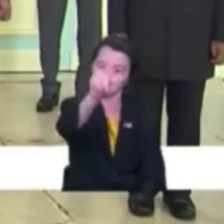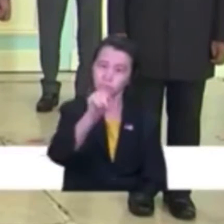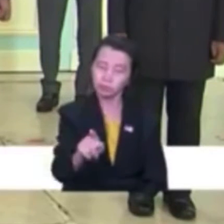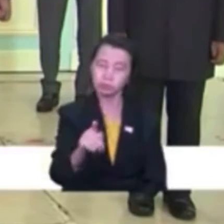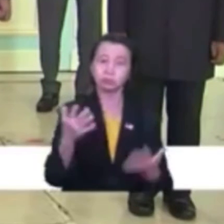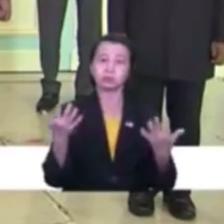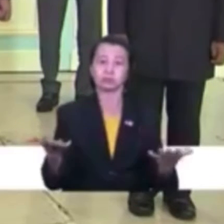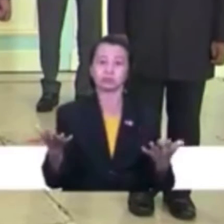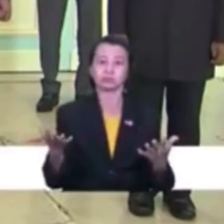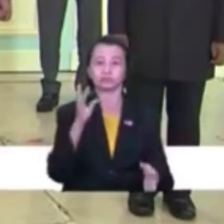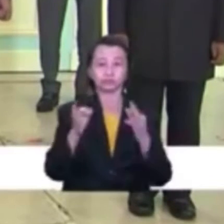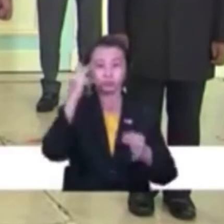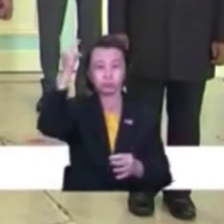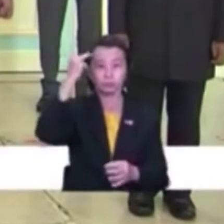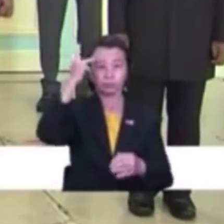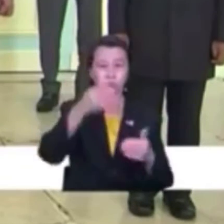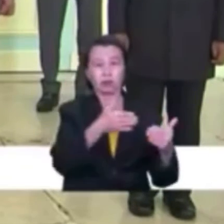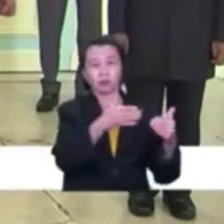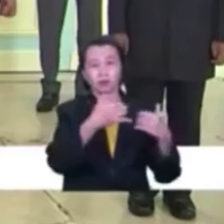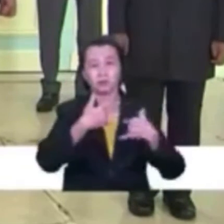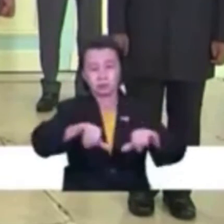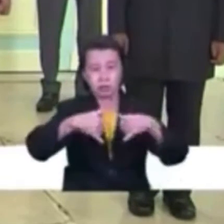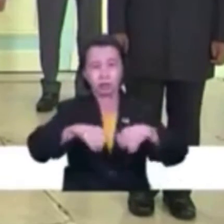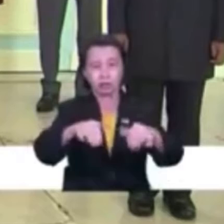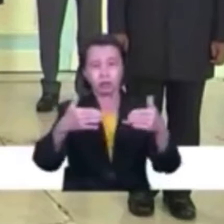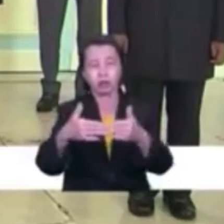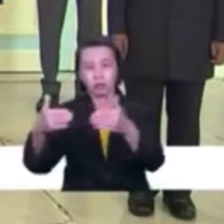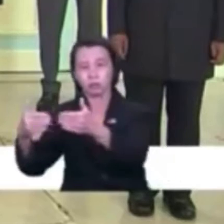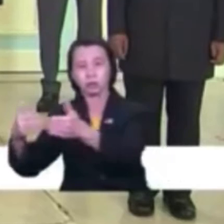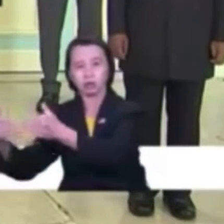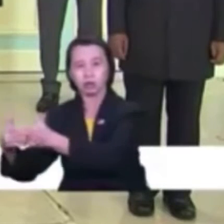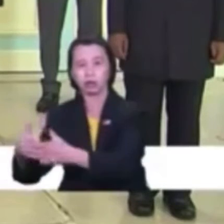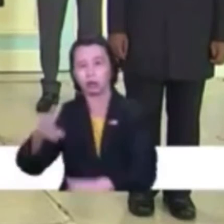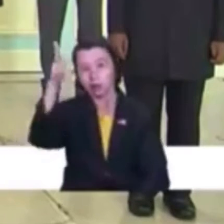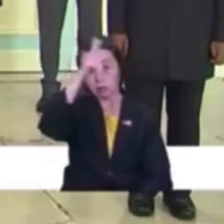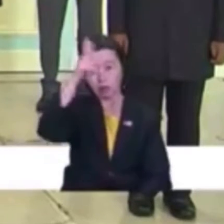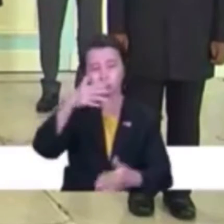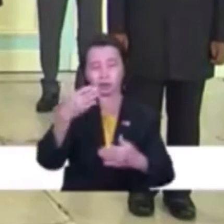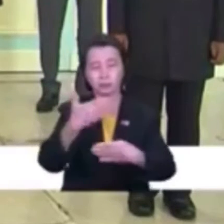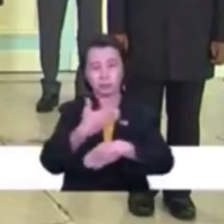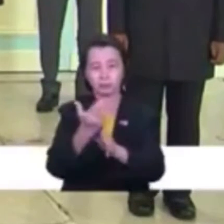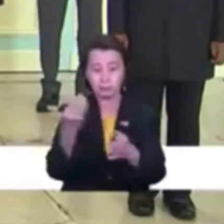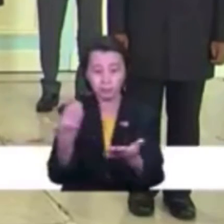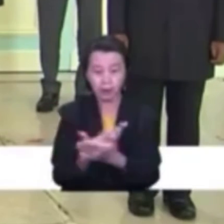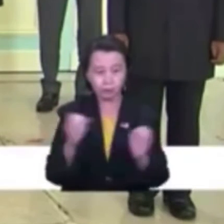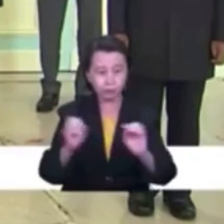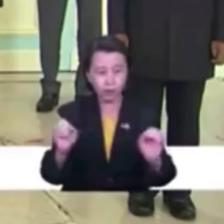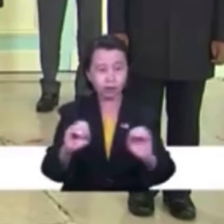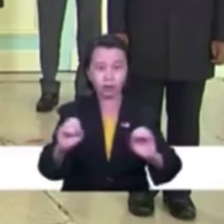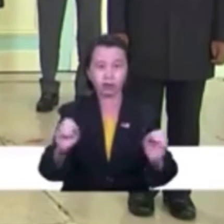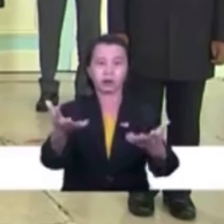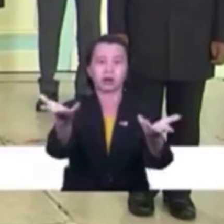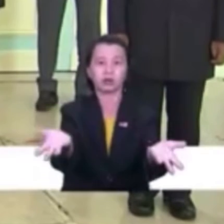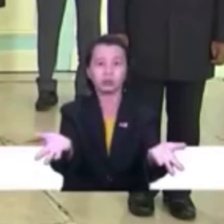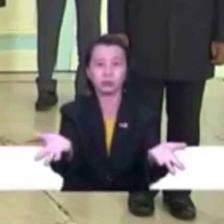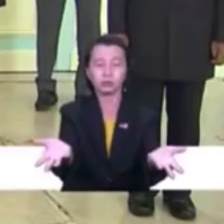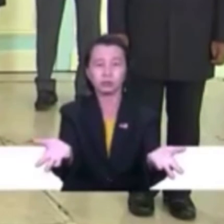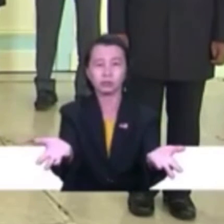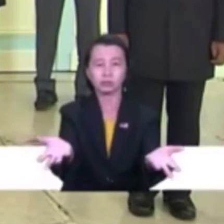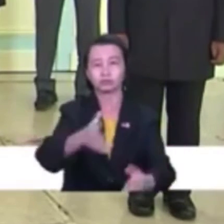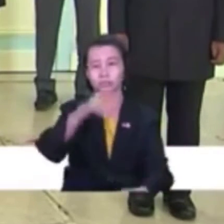krisis politik ini berlarutan Hai dan kerajaan baru tidak dapat dibentuk dalam kado yang segera Hai